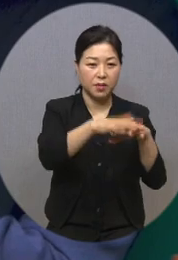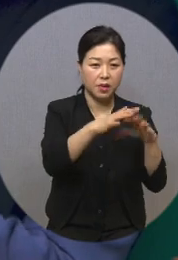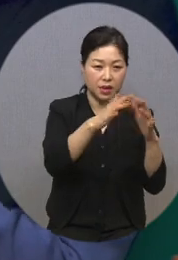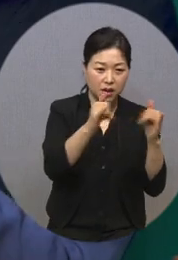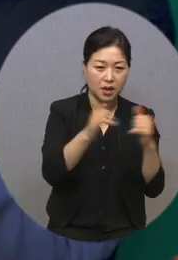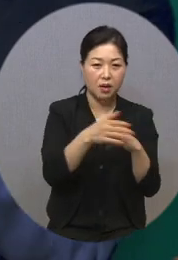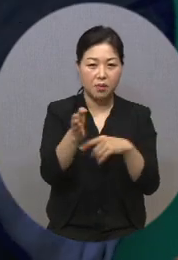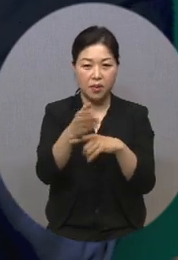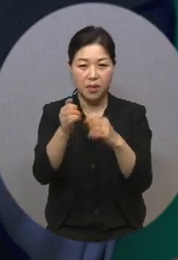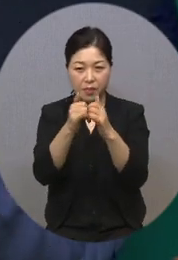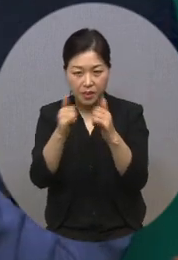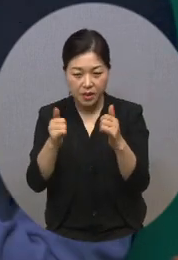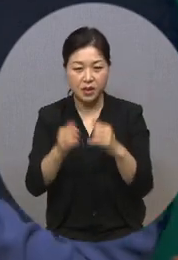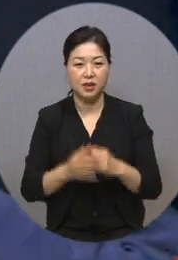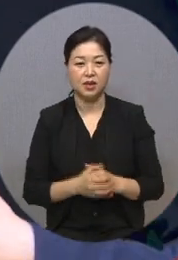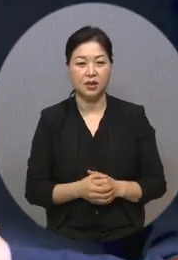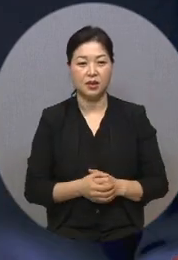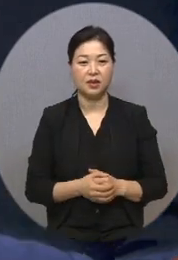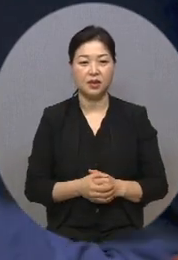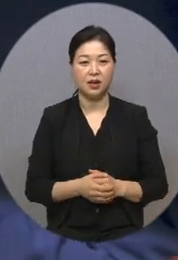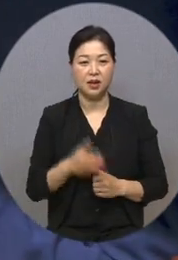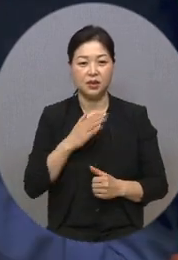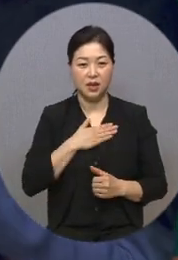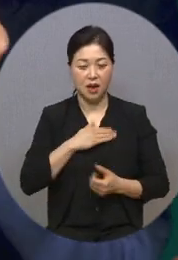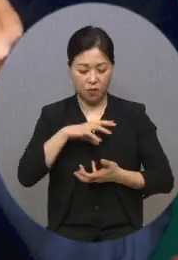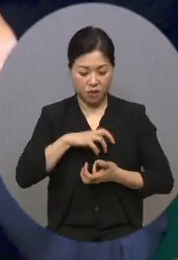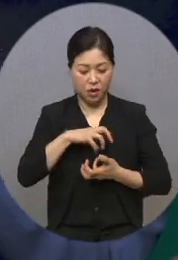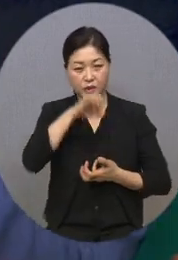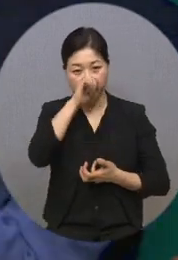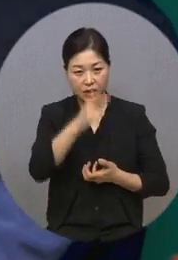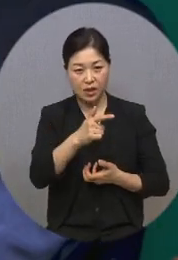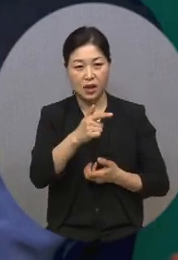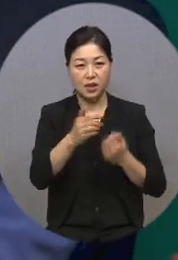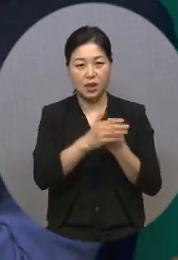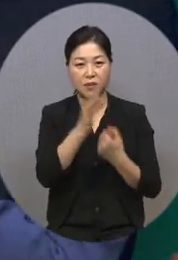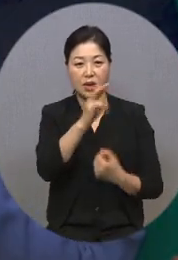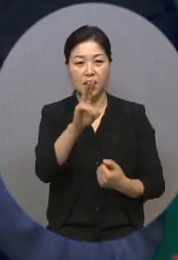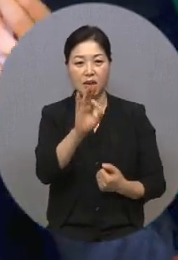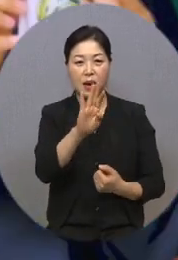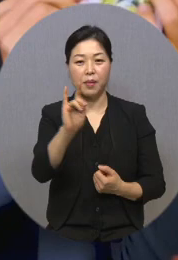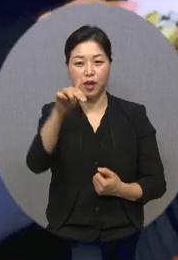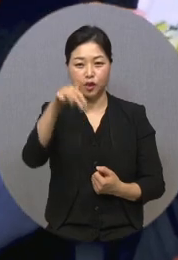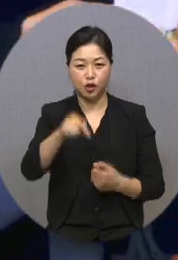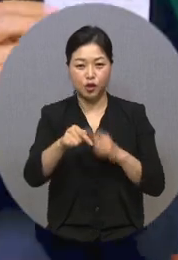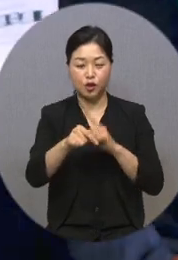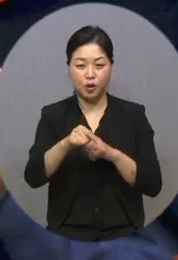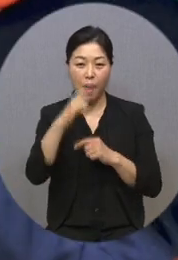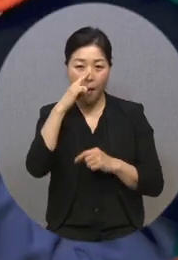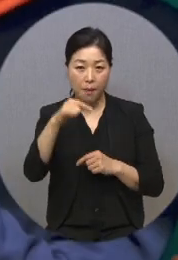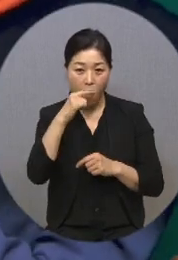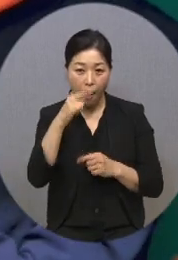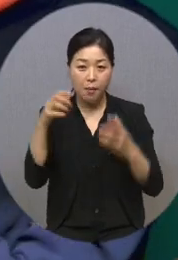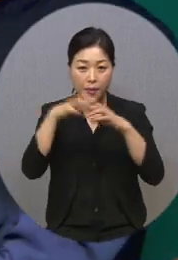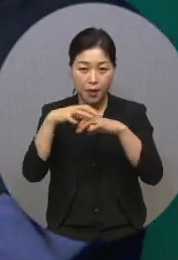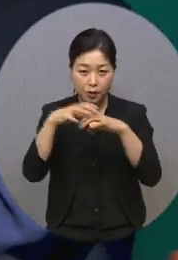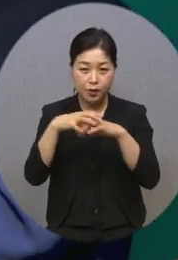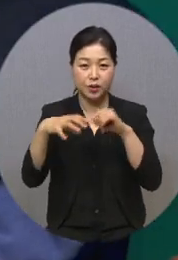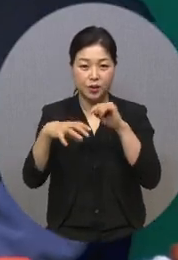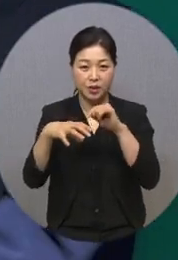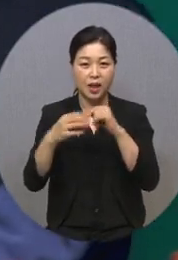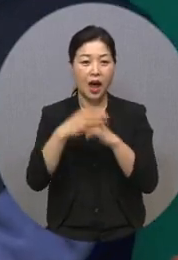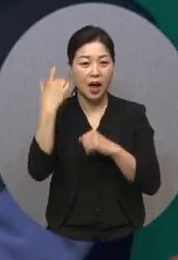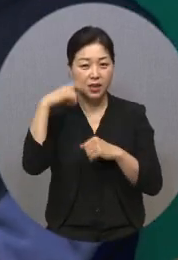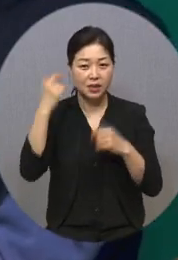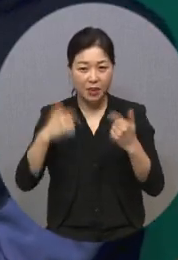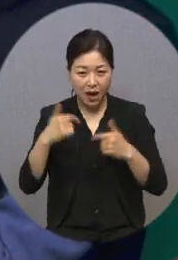모든 분들이 이렇게 고생해서 이 제가 위가 좀 안 좋아졌어요. 이 양배추. 양배추 위에 좋다는 양배추. 양배추 양배추즙을 이렇게 아침마다